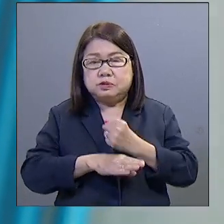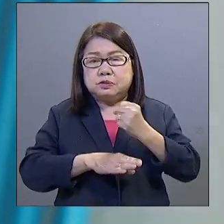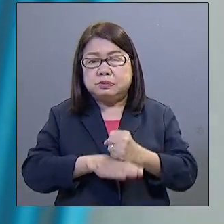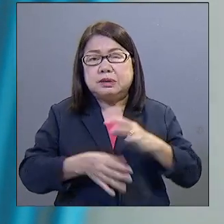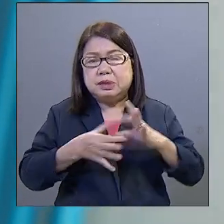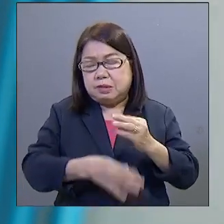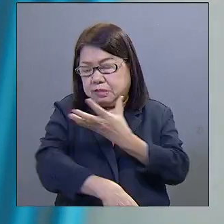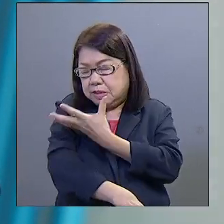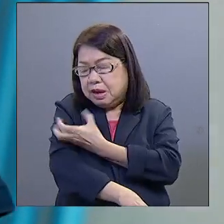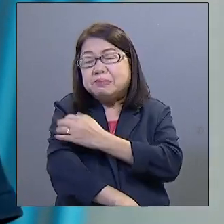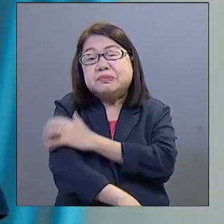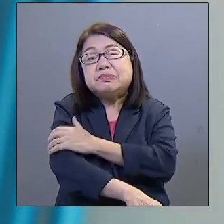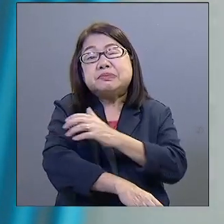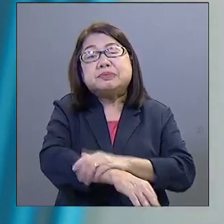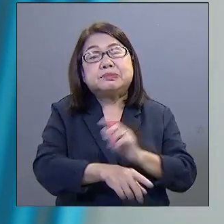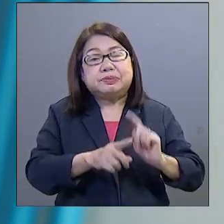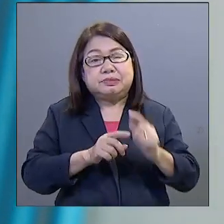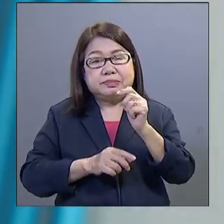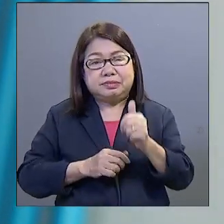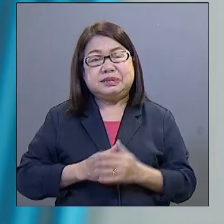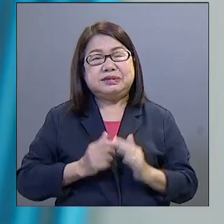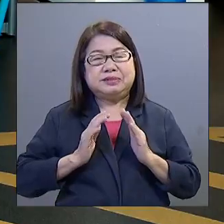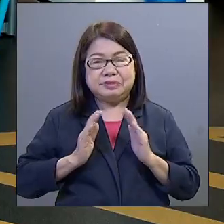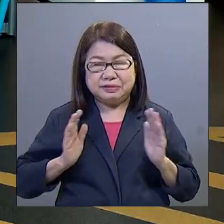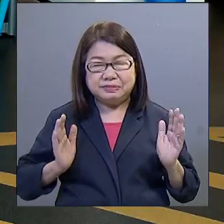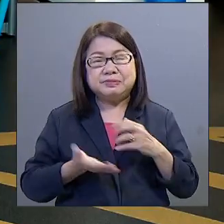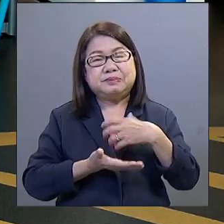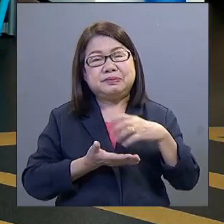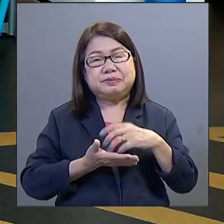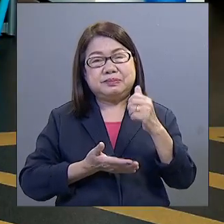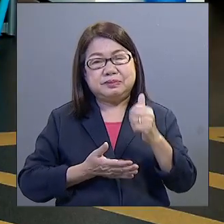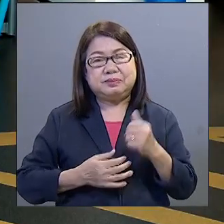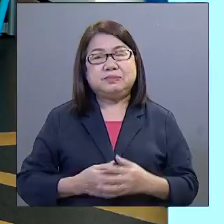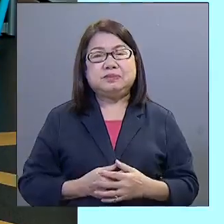นื้อให้ดีขึ้นได้อีกด้วยค่ะวันนี้ต้องขอบคุณคุณจะเท่มากเลยค่ะขอบคุณค่ะ ขอบคุณค่ะ